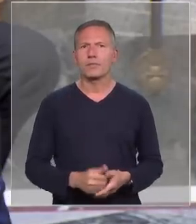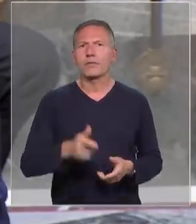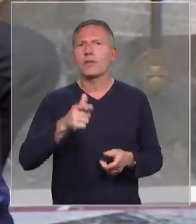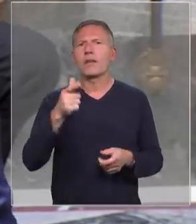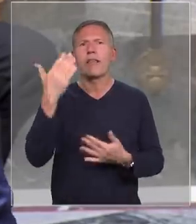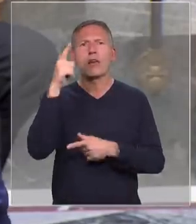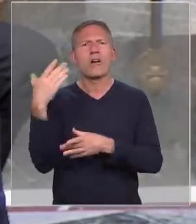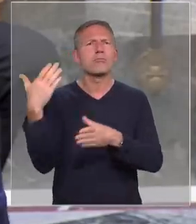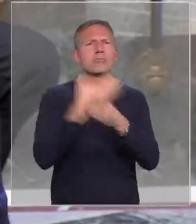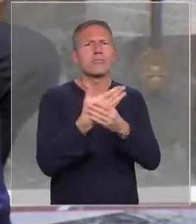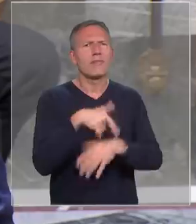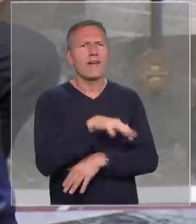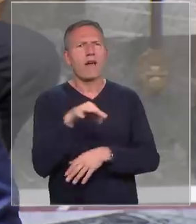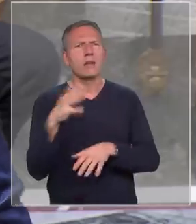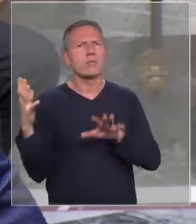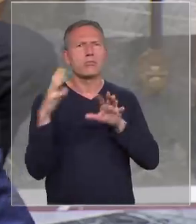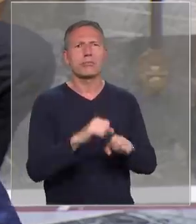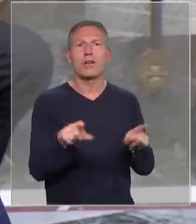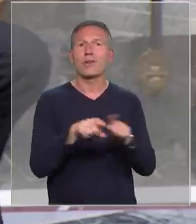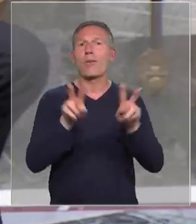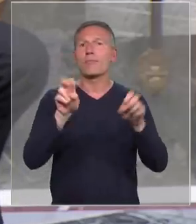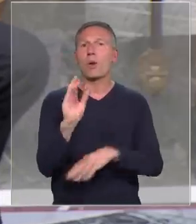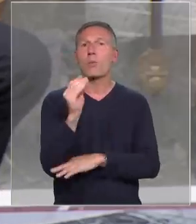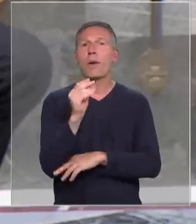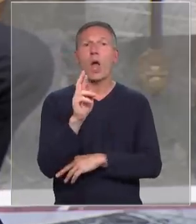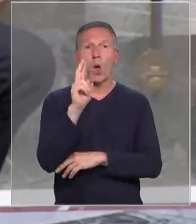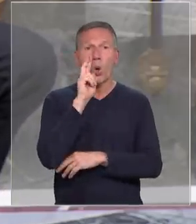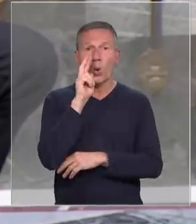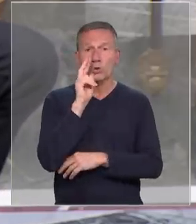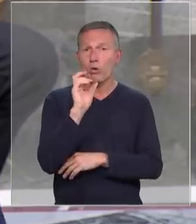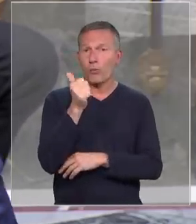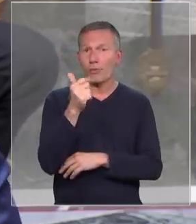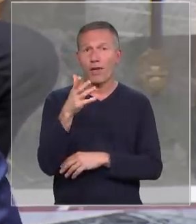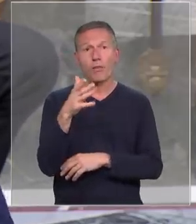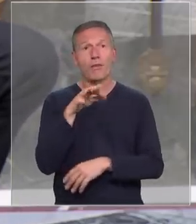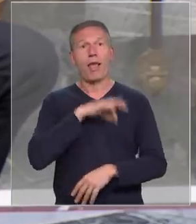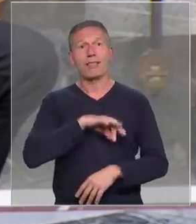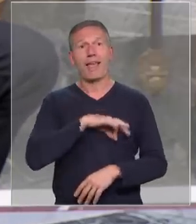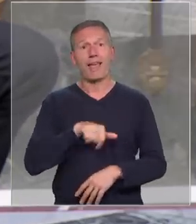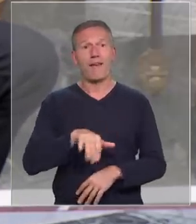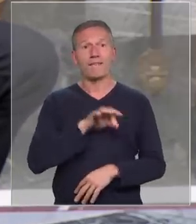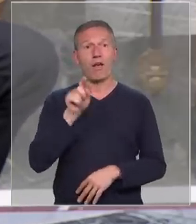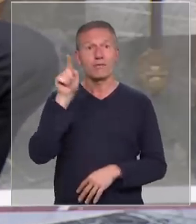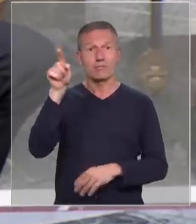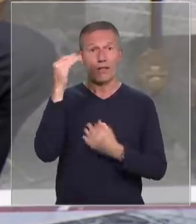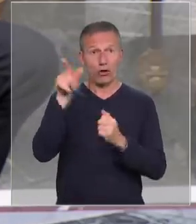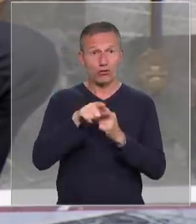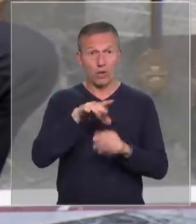ingérence étrangère en France, c'est comme une poupée russe. D'abord, saper les intérêts français à l'étranger, Poutine le